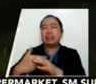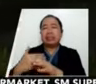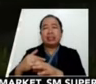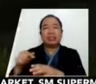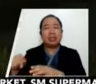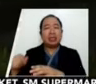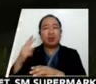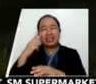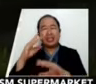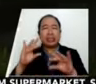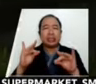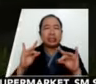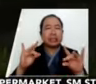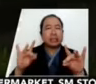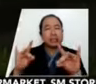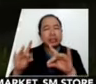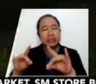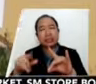na pumasok sa kanilang bahay.